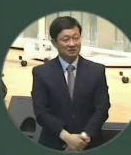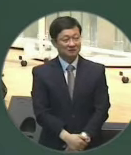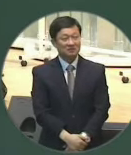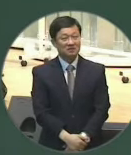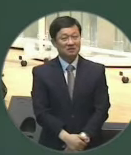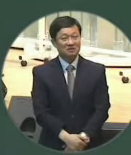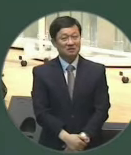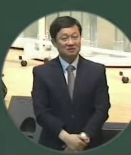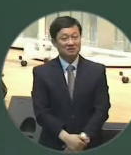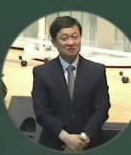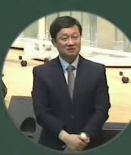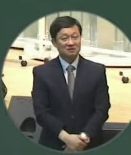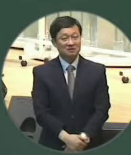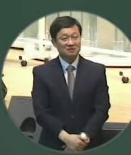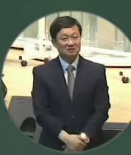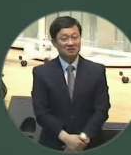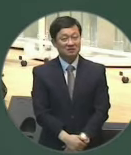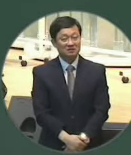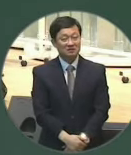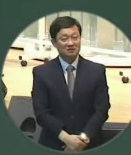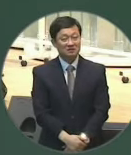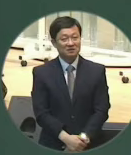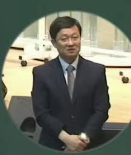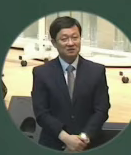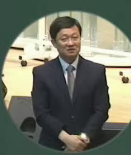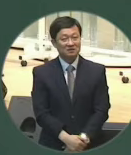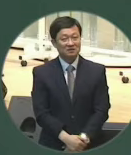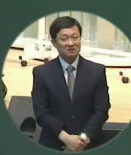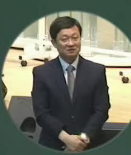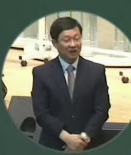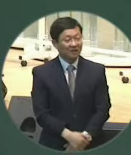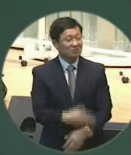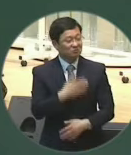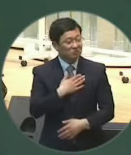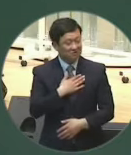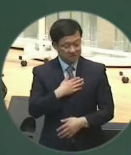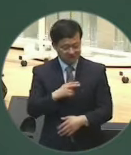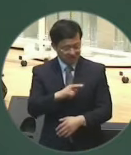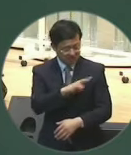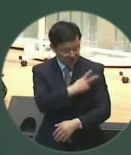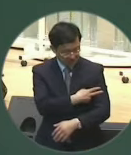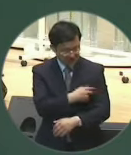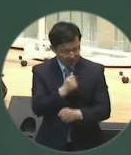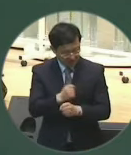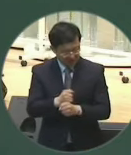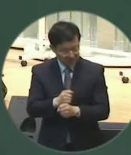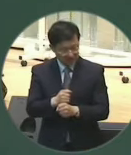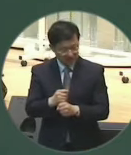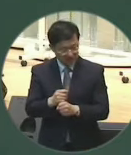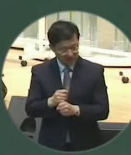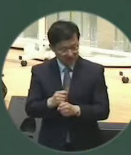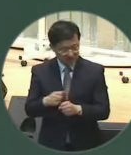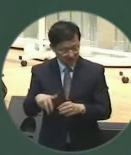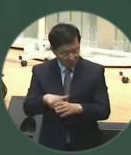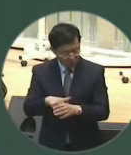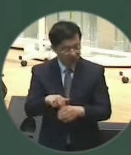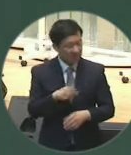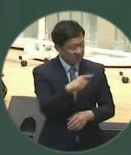이단 누명 쓰는 단체고 유광수는 누명 쓰는 이단이구나. 그러면 여기 진짜고 우리는